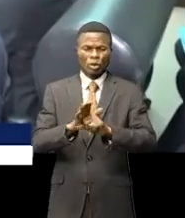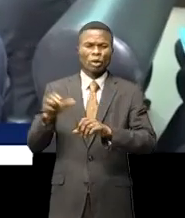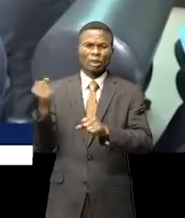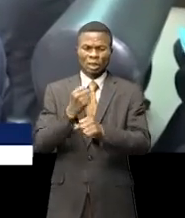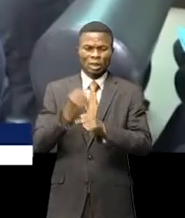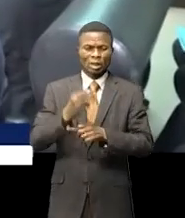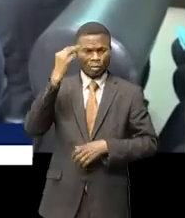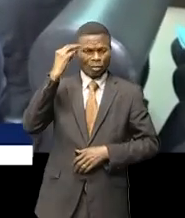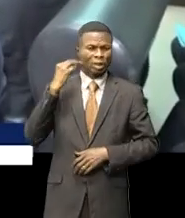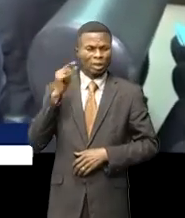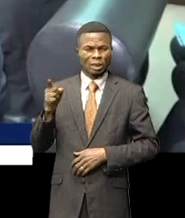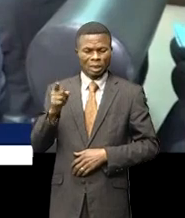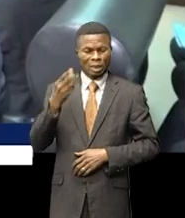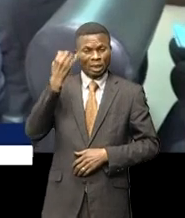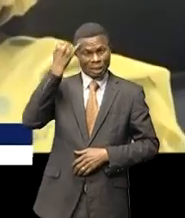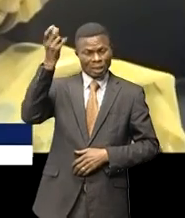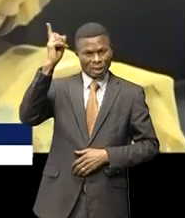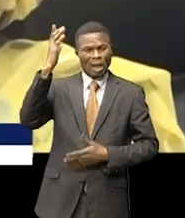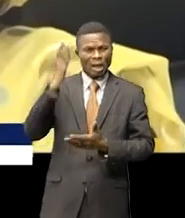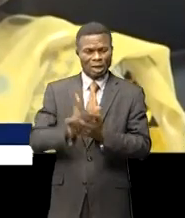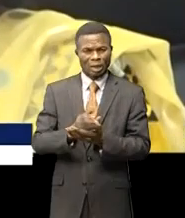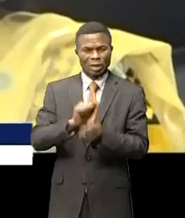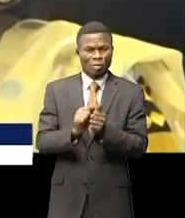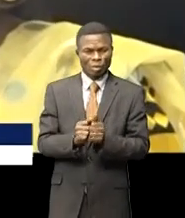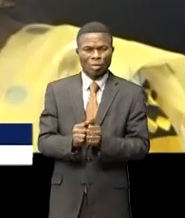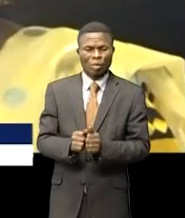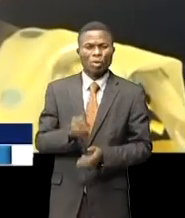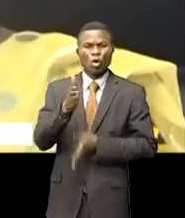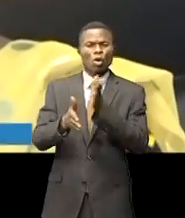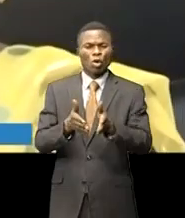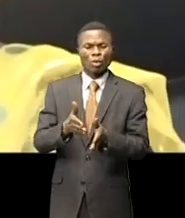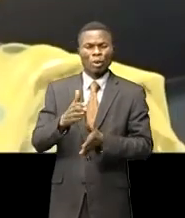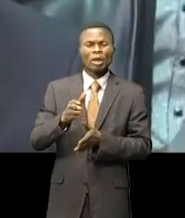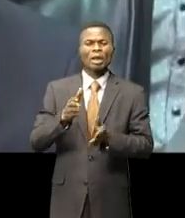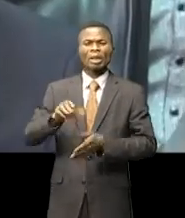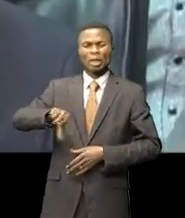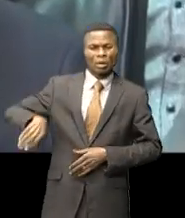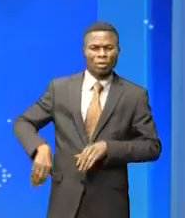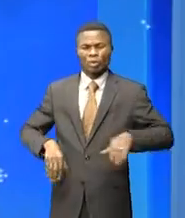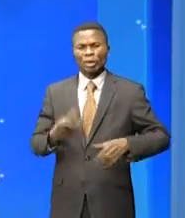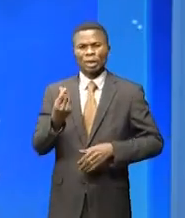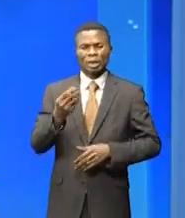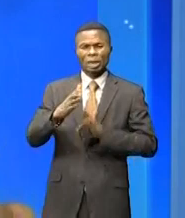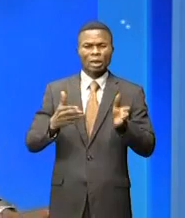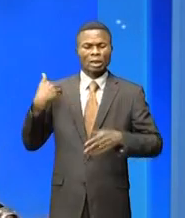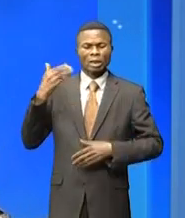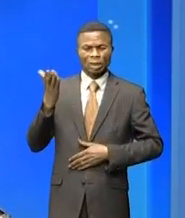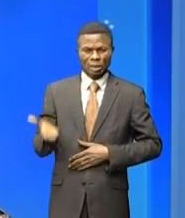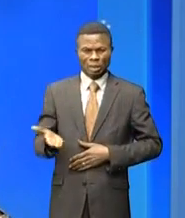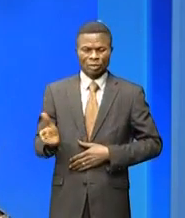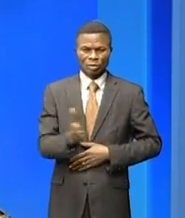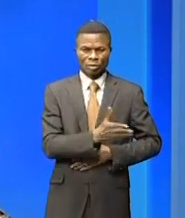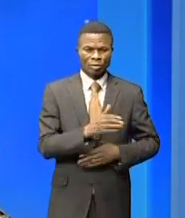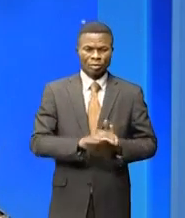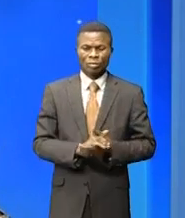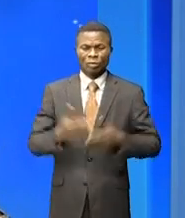de la ministre qui vise à mettre fin aux vieilles pratiques de détournement des deniers publics. Les